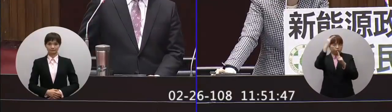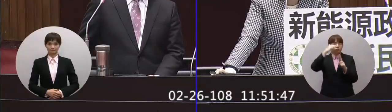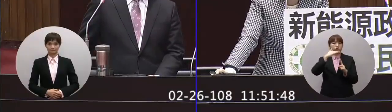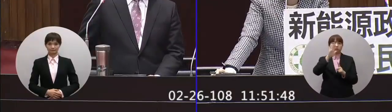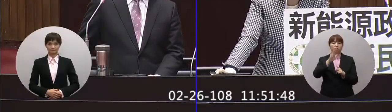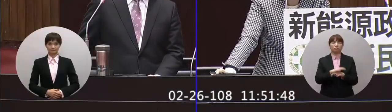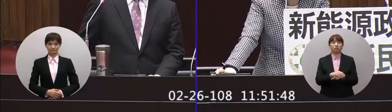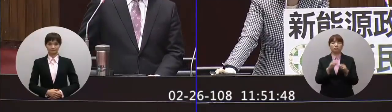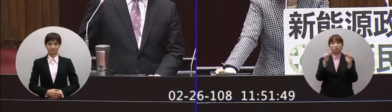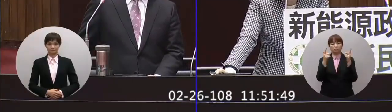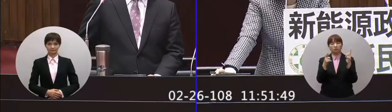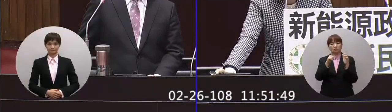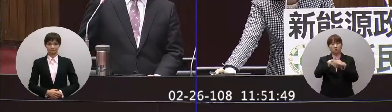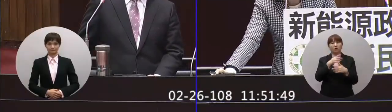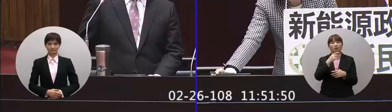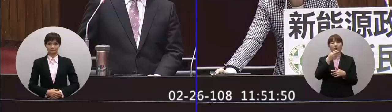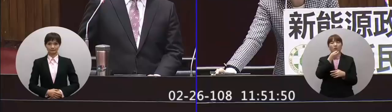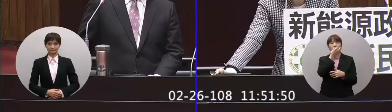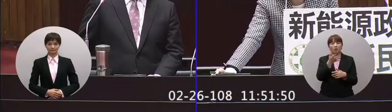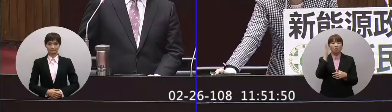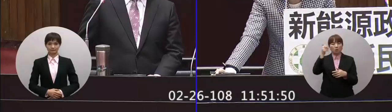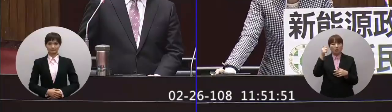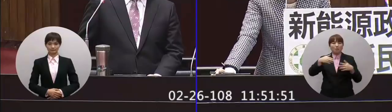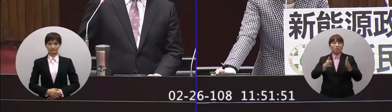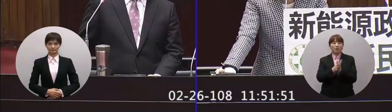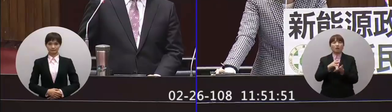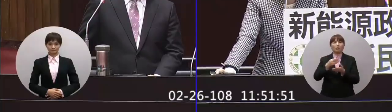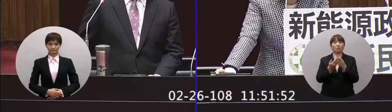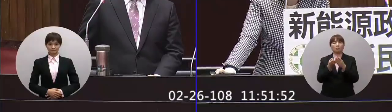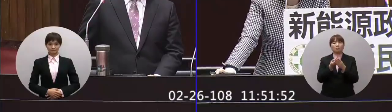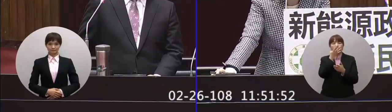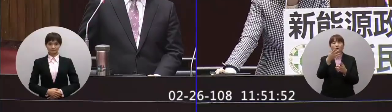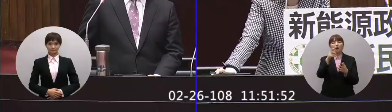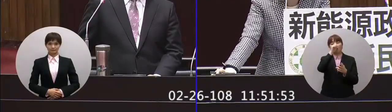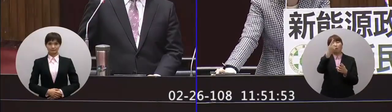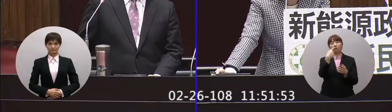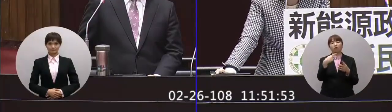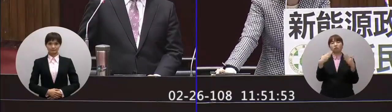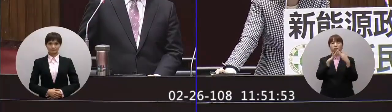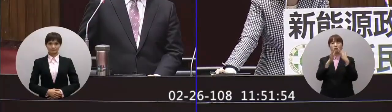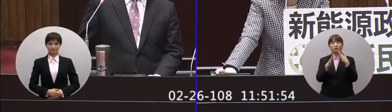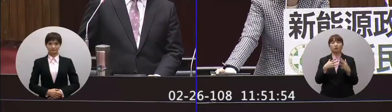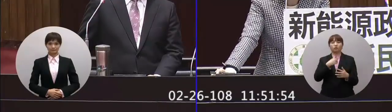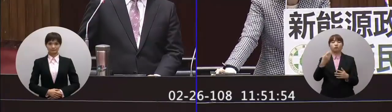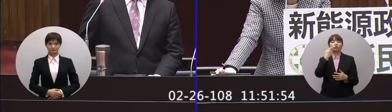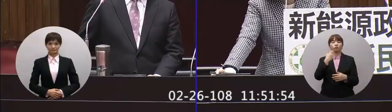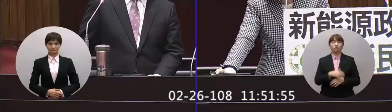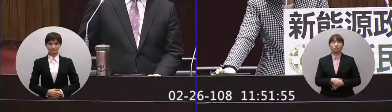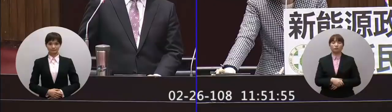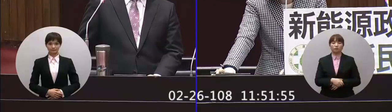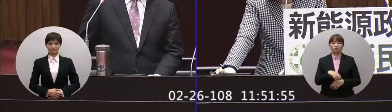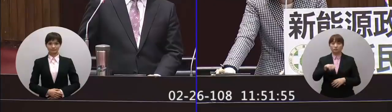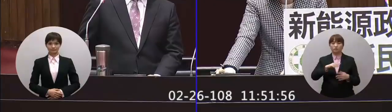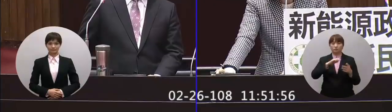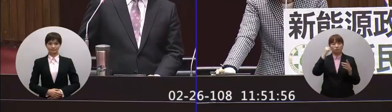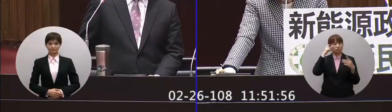才对，而不是发言，一发言一开口好像就是来啊来整啊，谁怕谁。我觉得